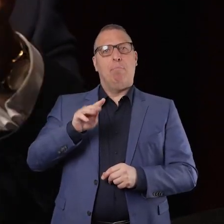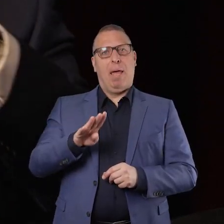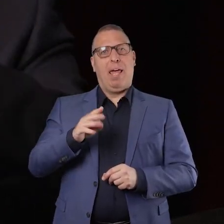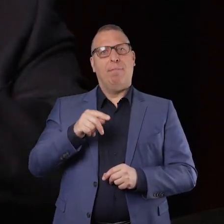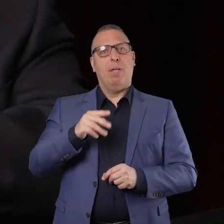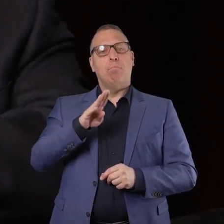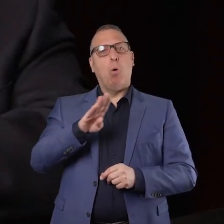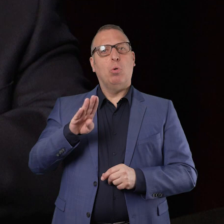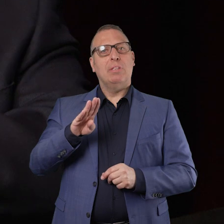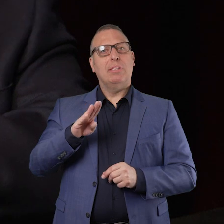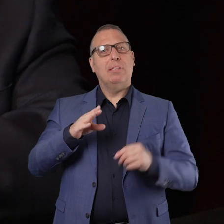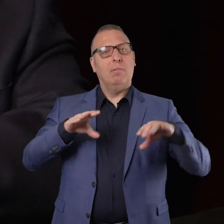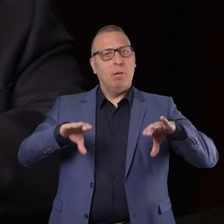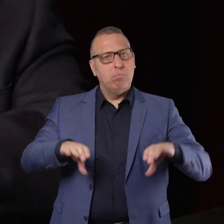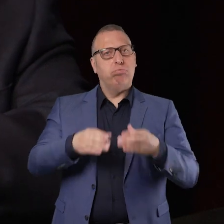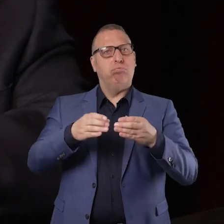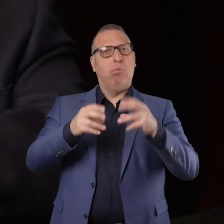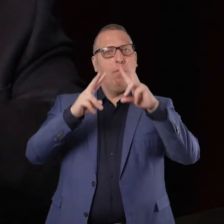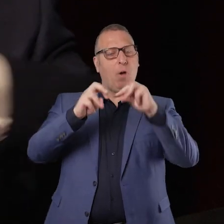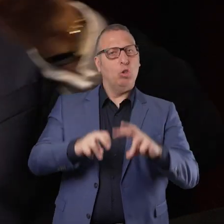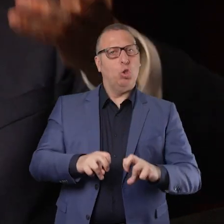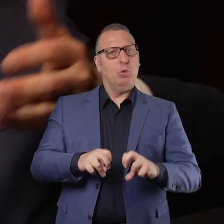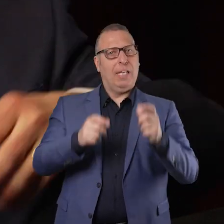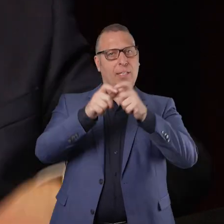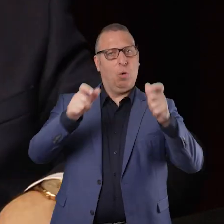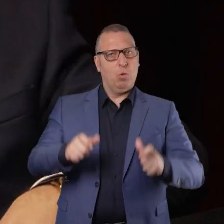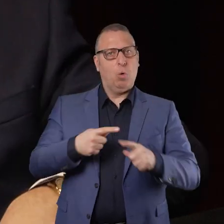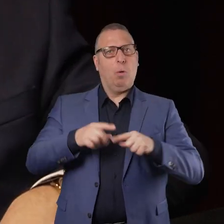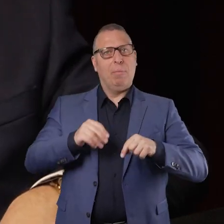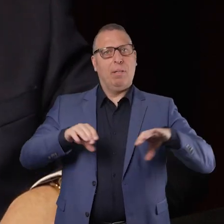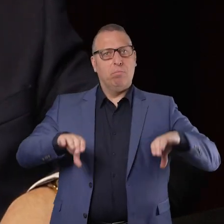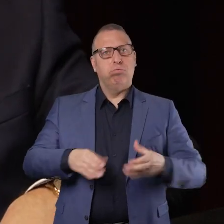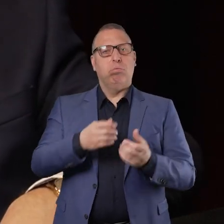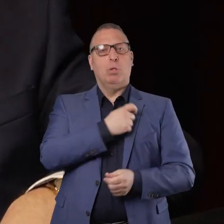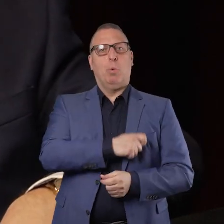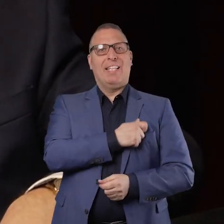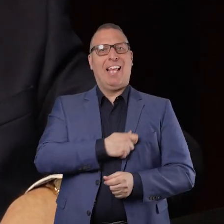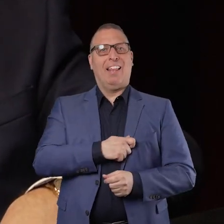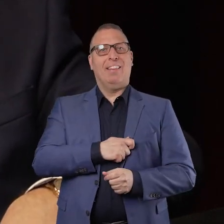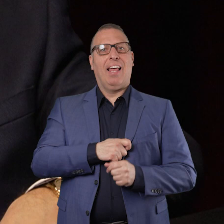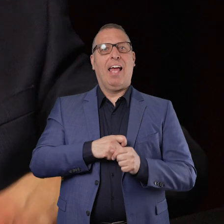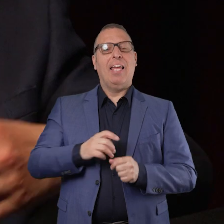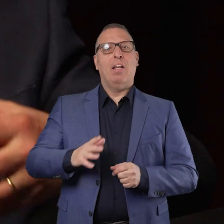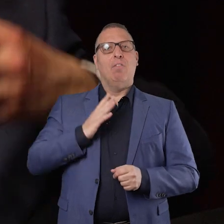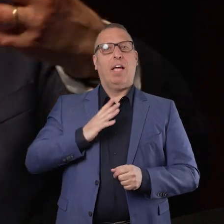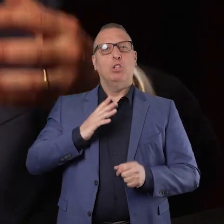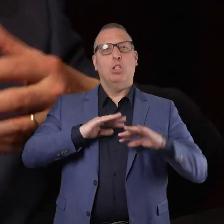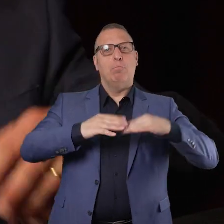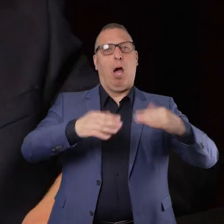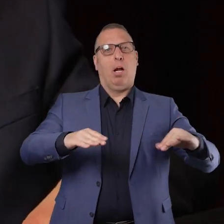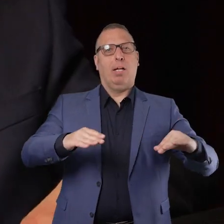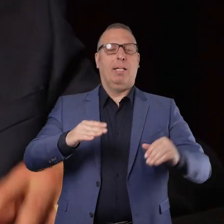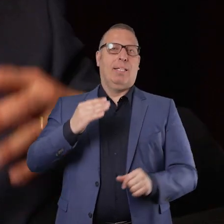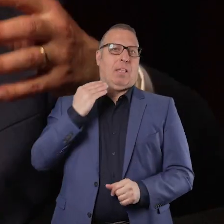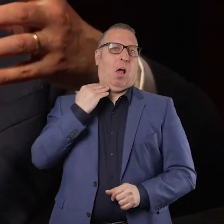eine gemeinsame Forschungsinstitution können aufbauen und mit der Gründung des Switzerland Innovation Park Ostschweiz in